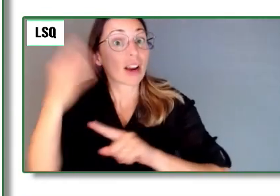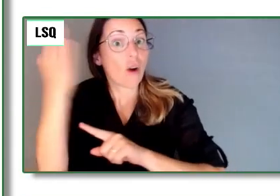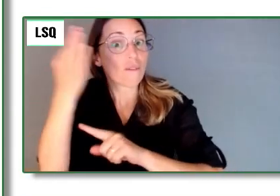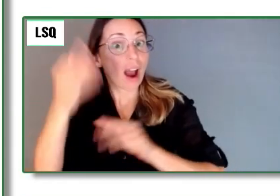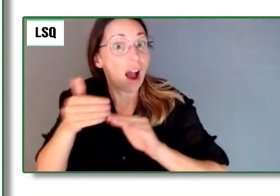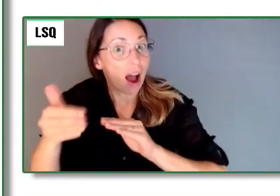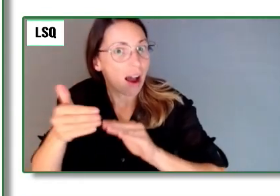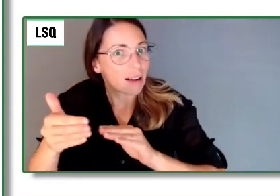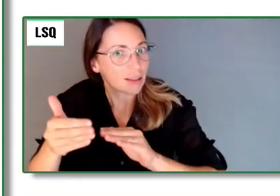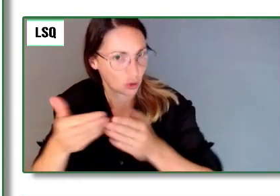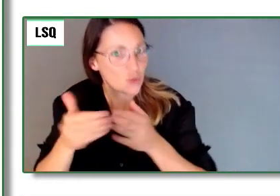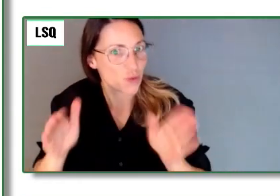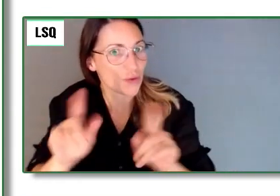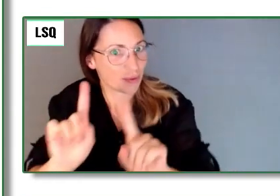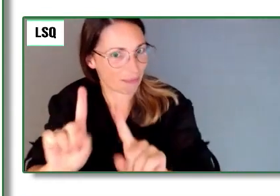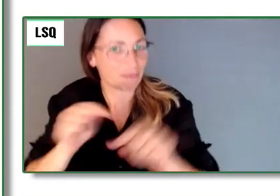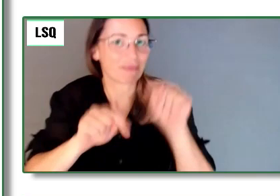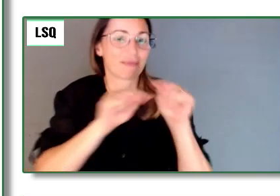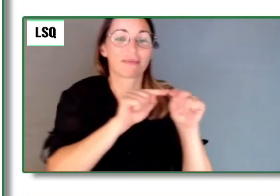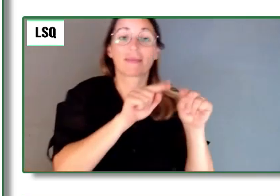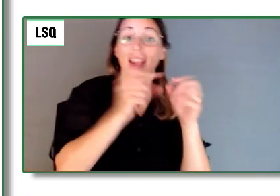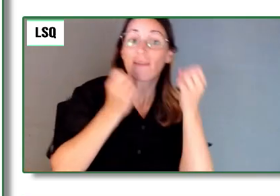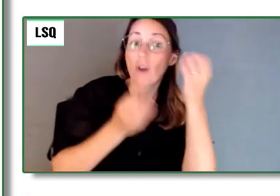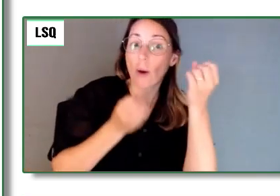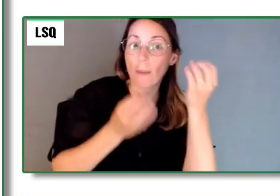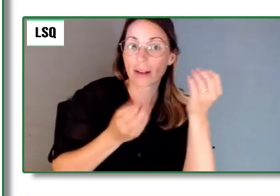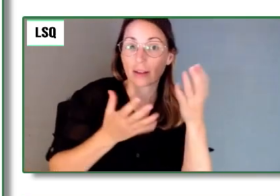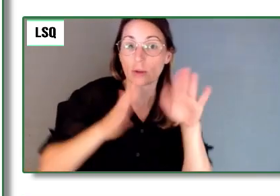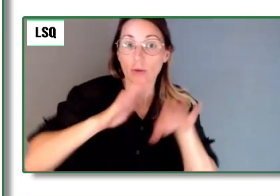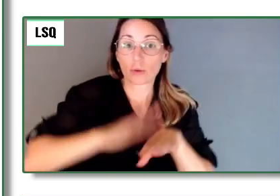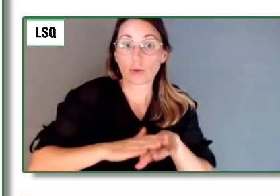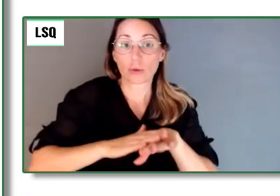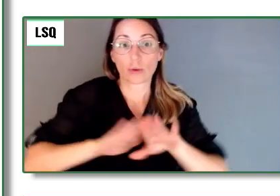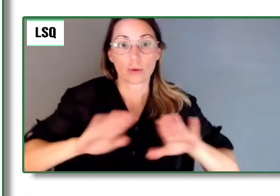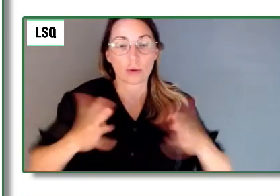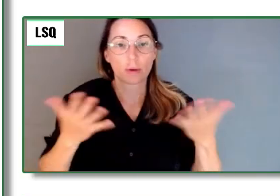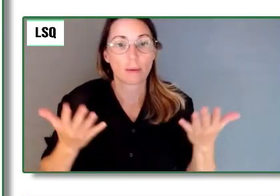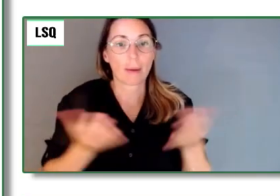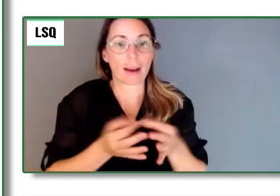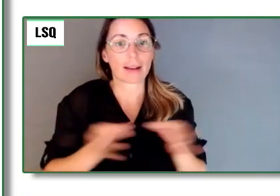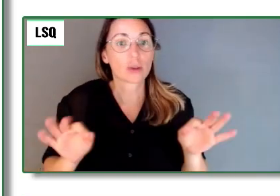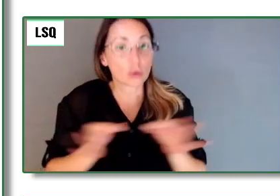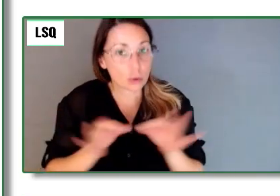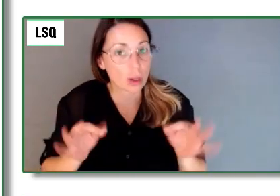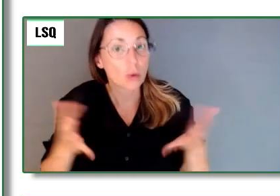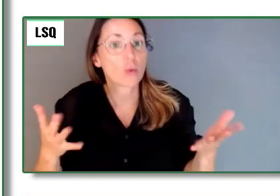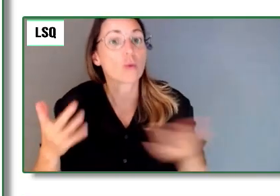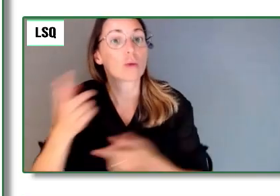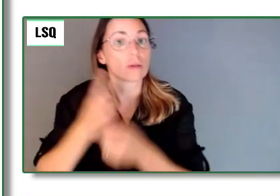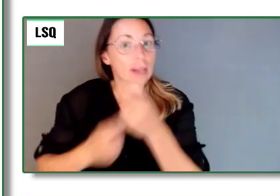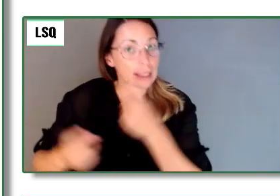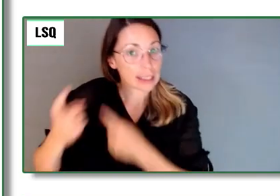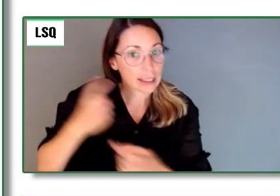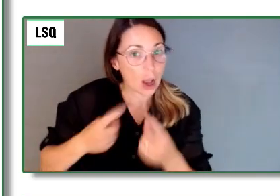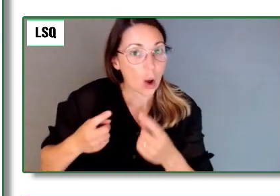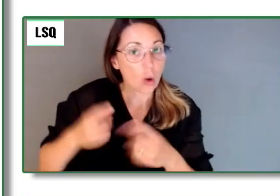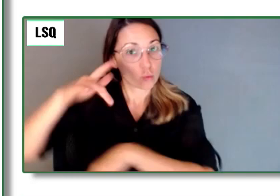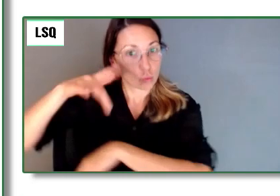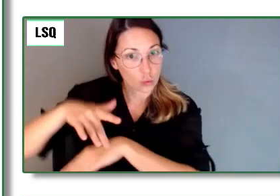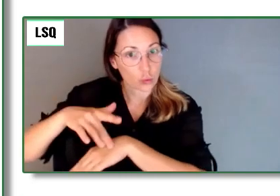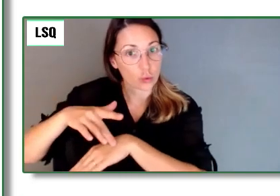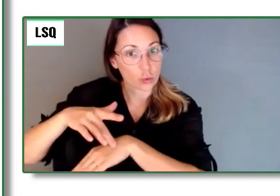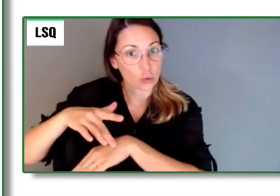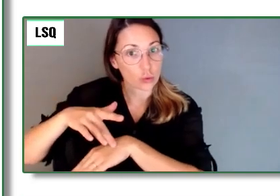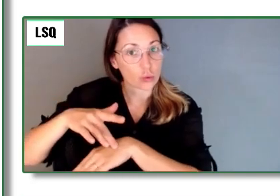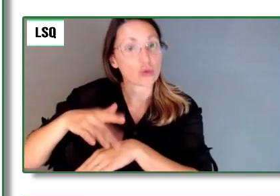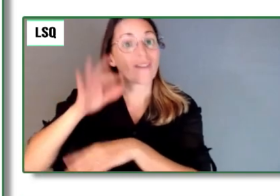accès à la fonction en français. Vous voyez ça dans le chat. Nous accueillons notre premier intervenant, Lawrence Cutler. Il est un défenseur de la